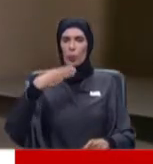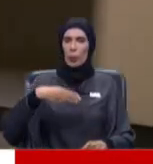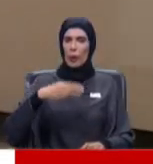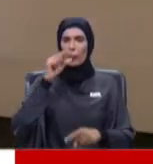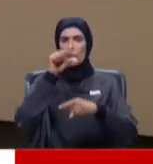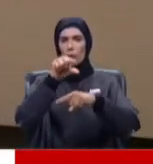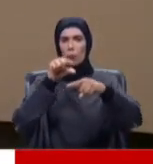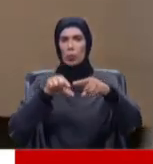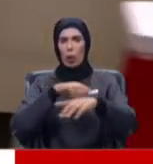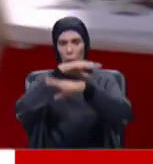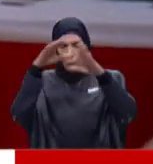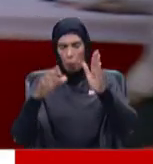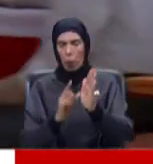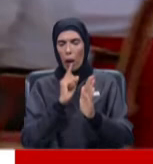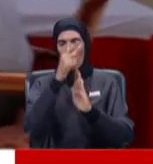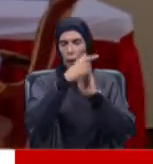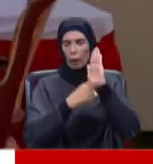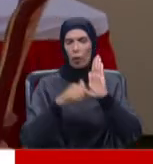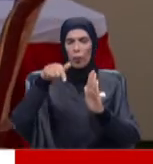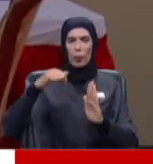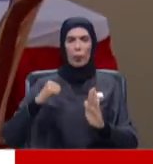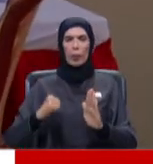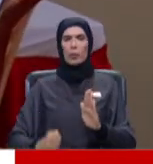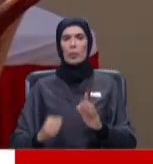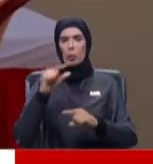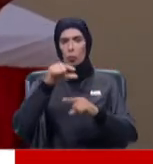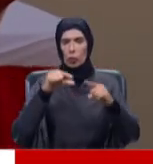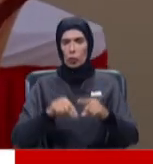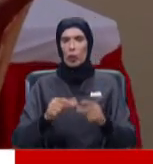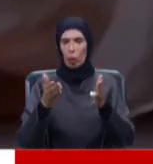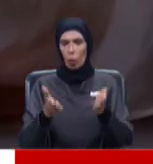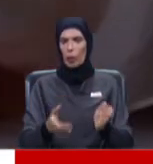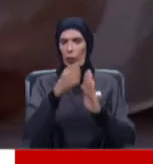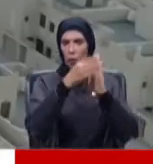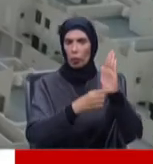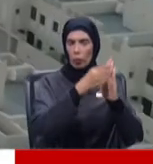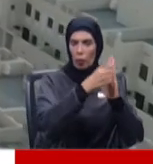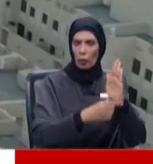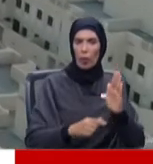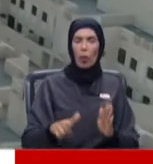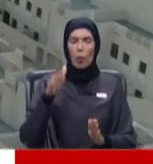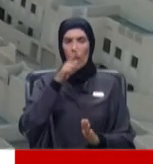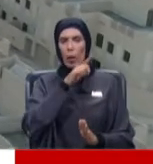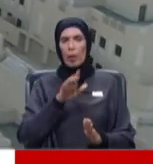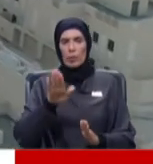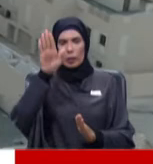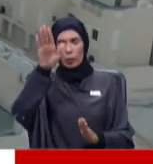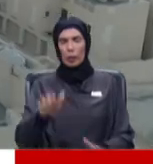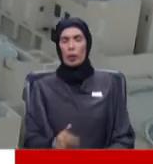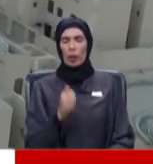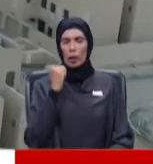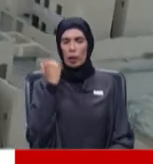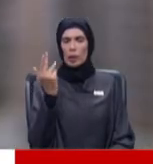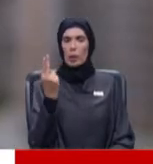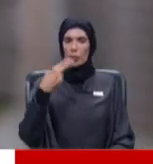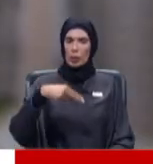39% من إجمالي الطلبات الإسكانية في المملكة، كما أن نسبة الموجودين على قوائم الانتظار بالمحافظة تصل إلى